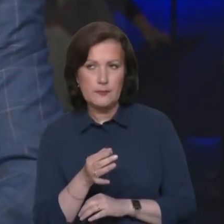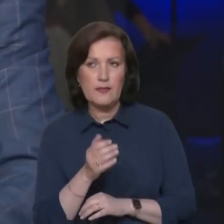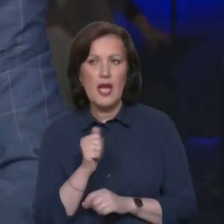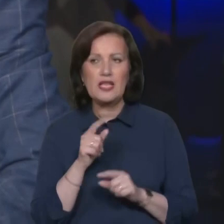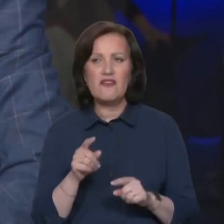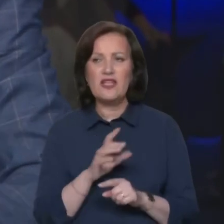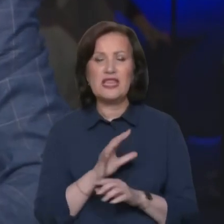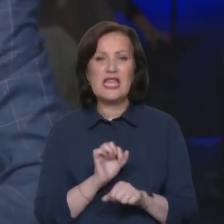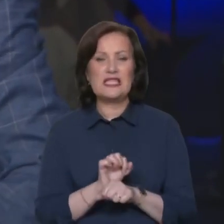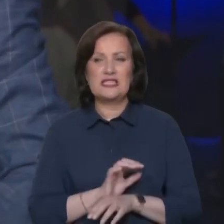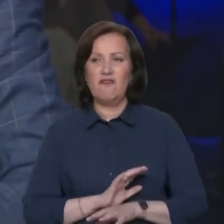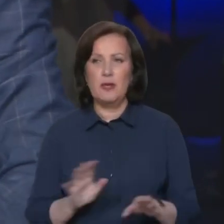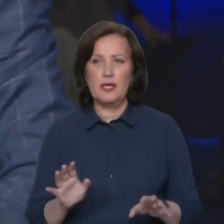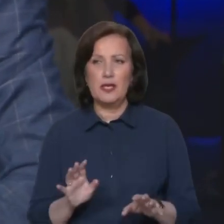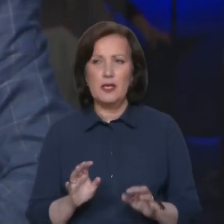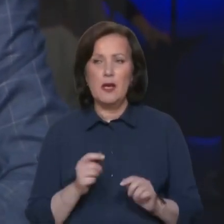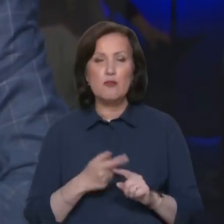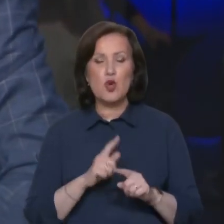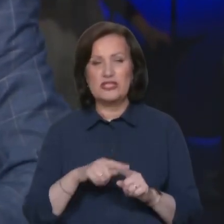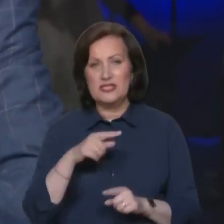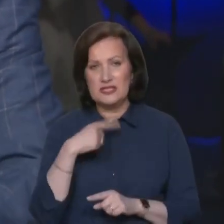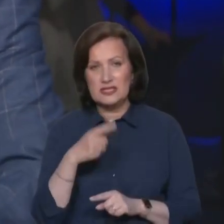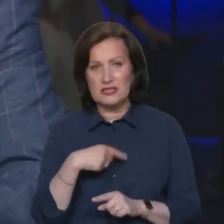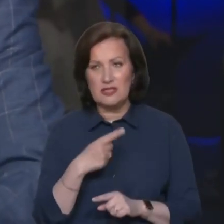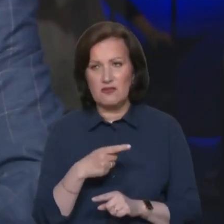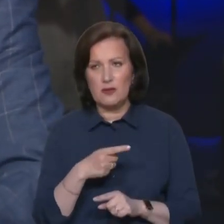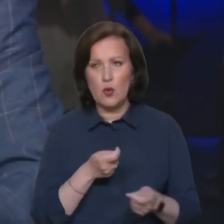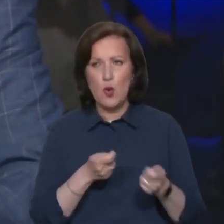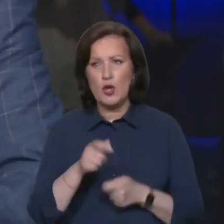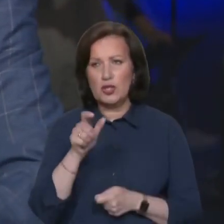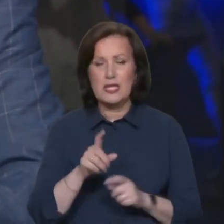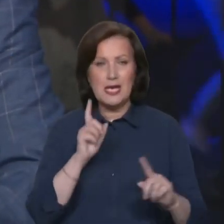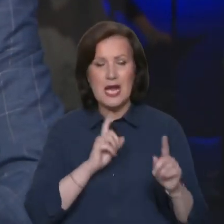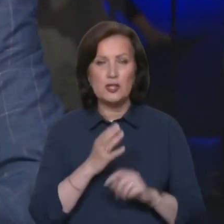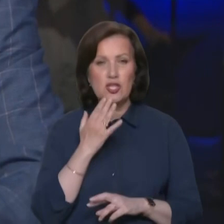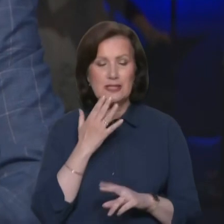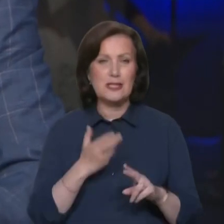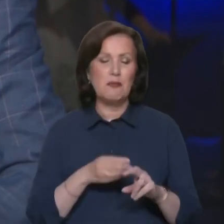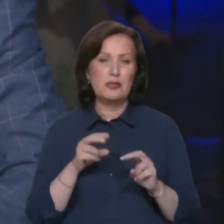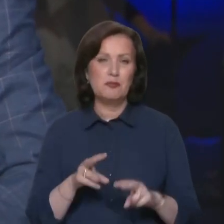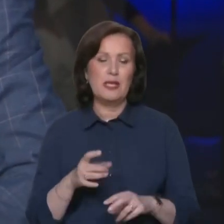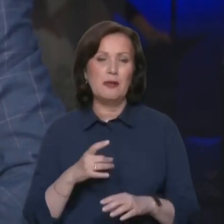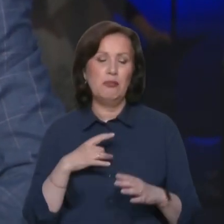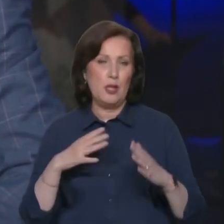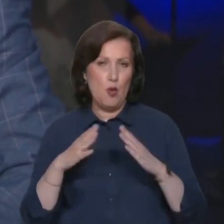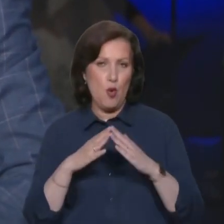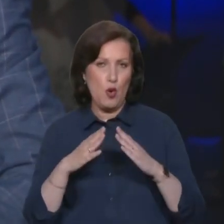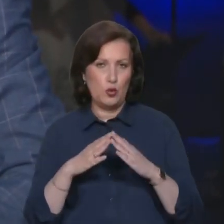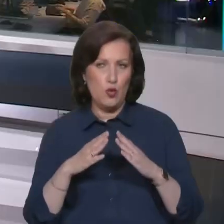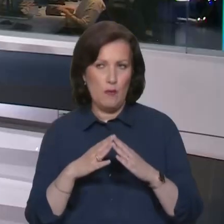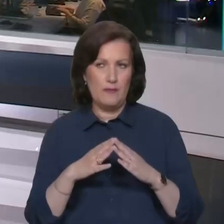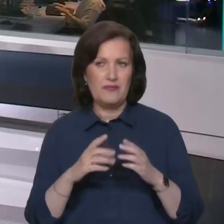але він не завмер. Про це сказав координатор Ради національної безпеки Білого Дому